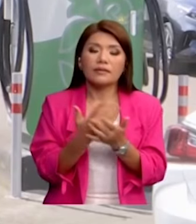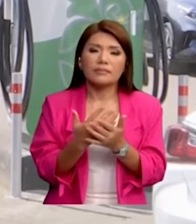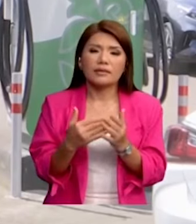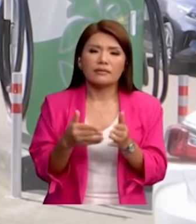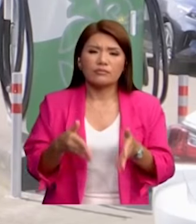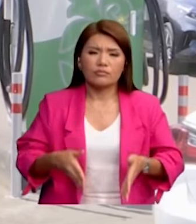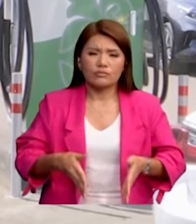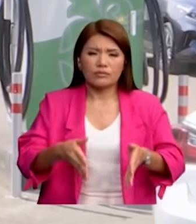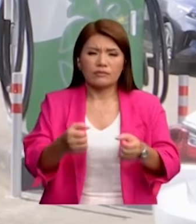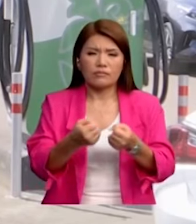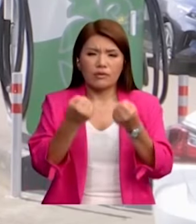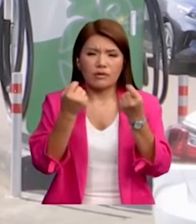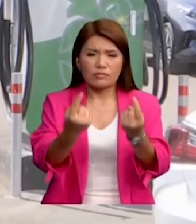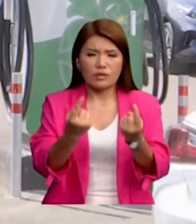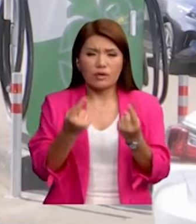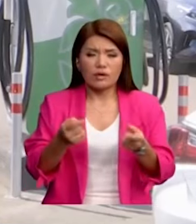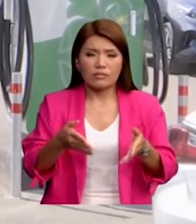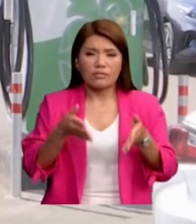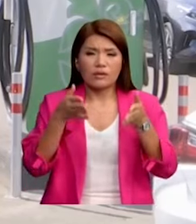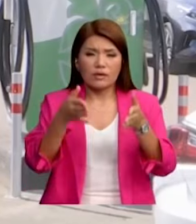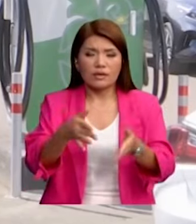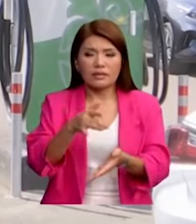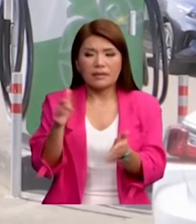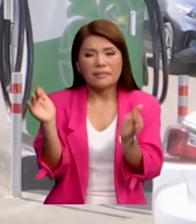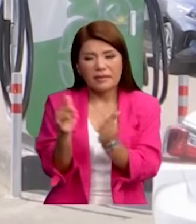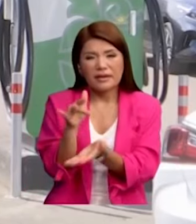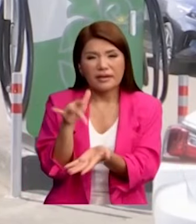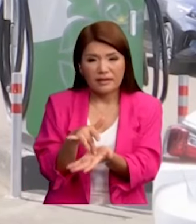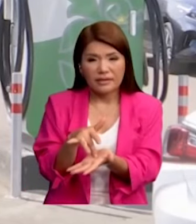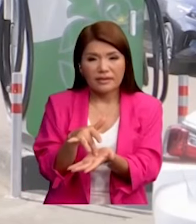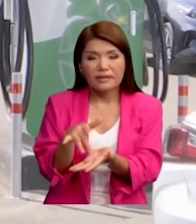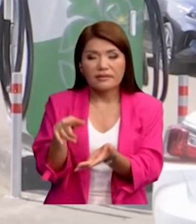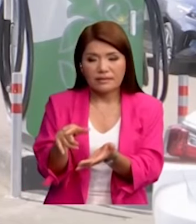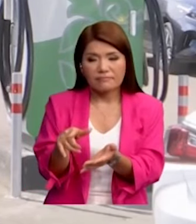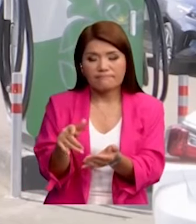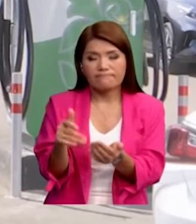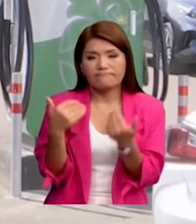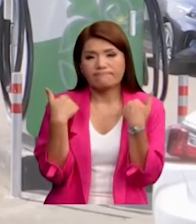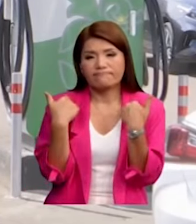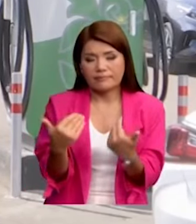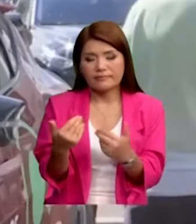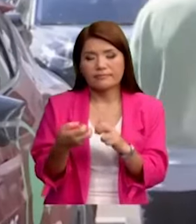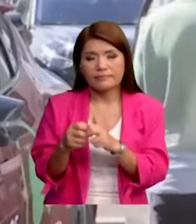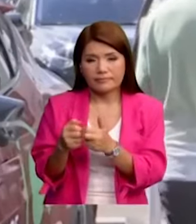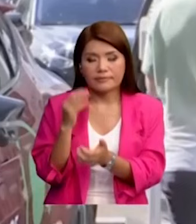трассах или других мелких городах, там, конечно, с мощностями есть